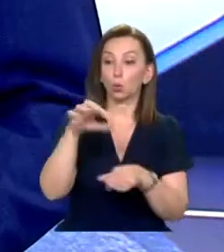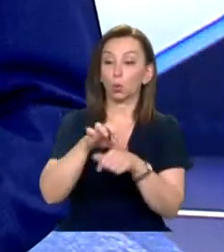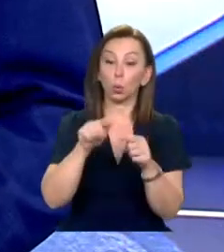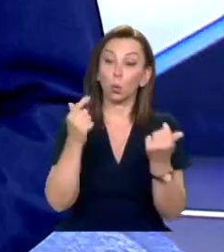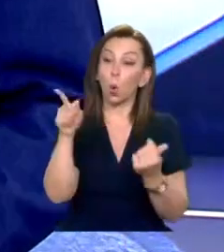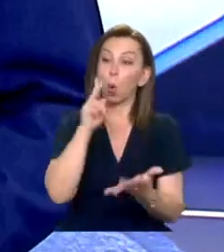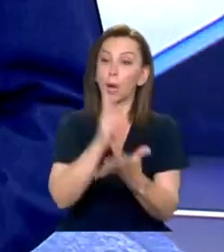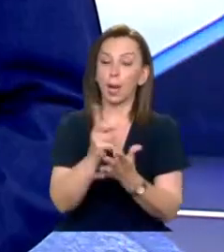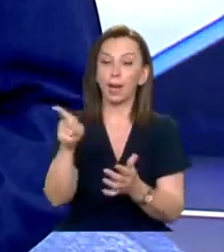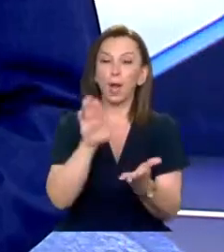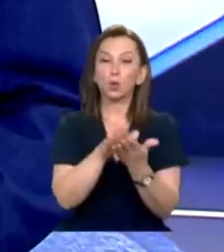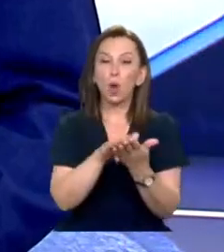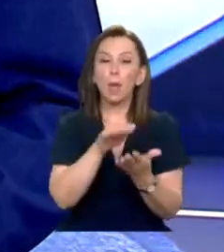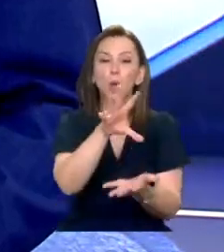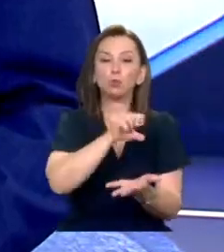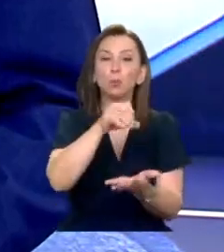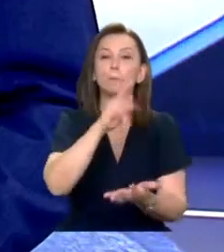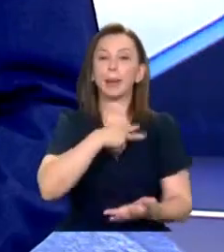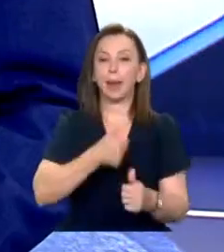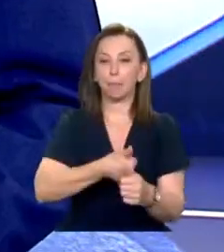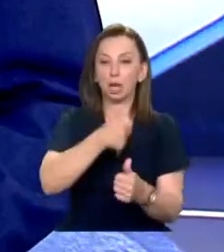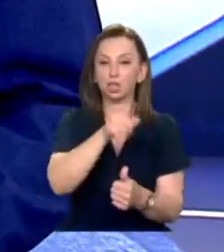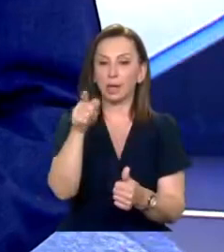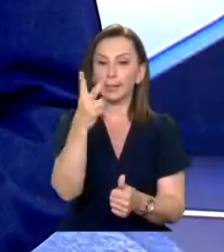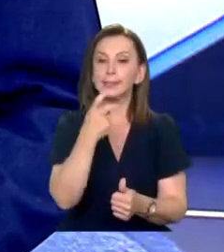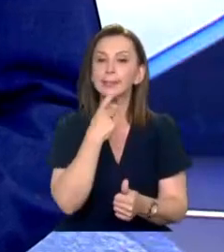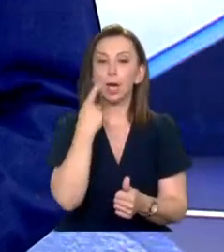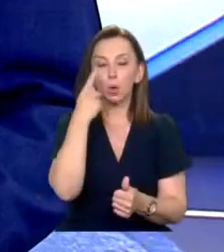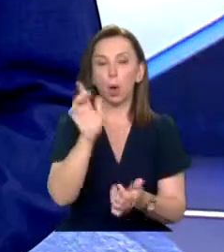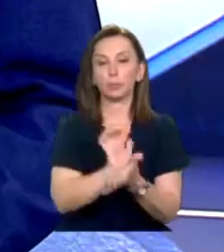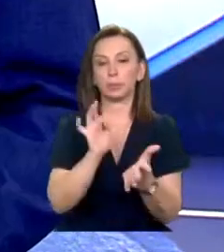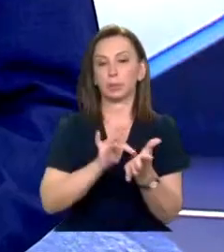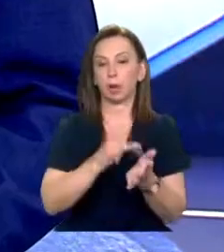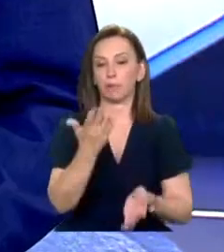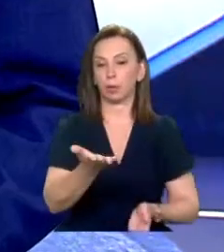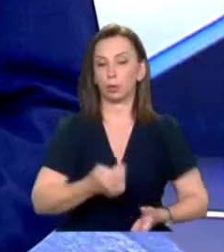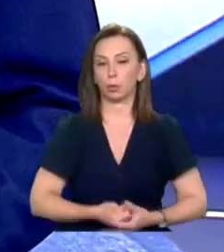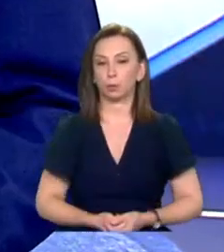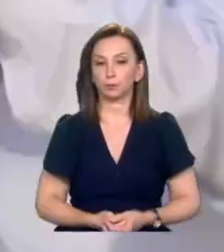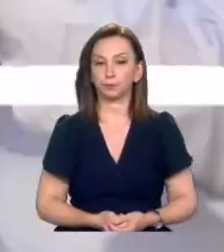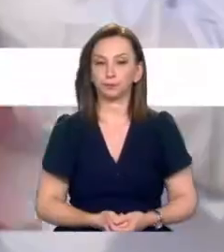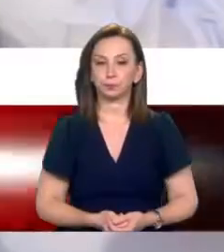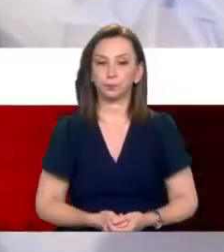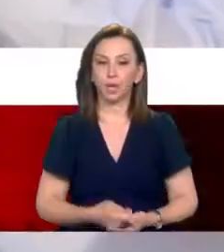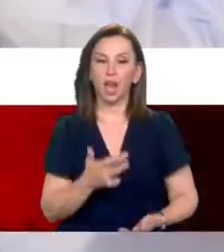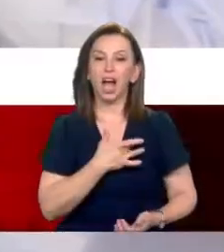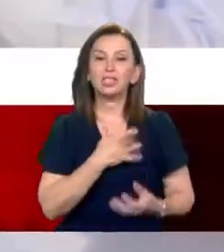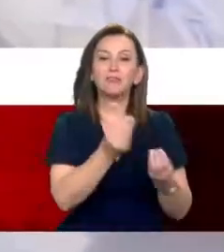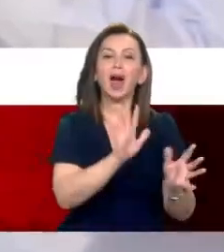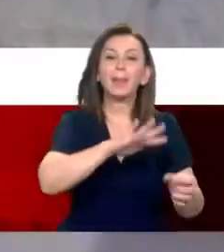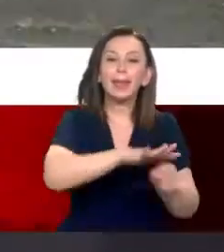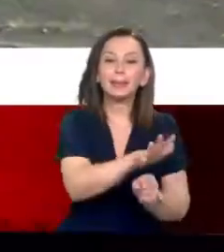verecek. Ayrıca köpek toplamayan belediye başkanlarına da 2 yıla kadar hapis cezası geliyor. Acı vermeden,